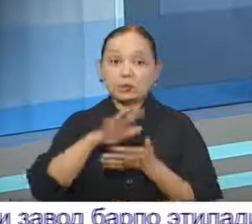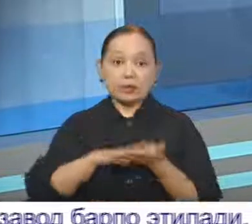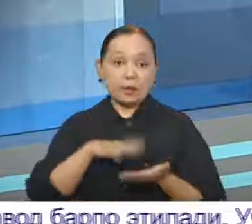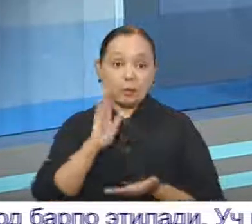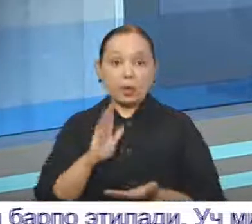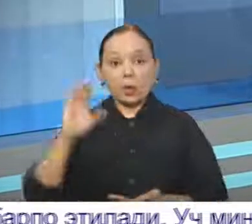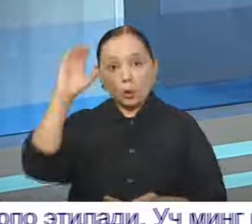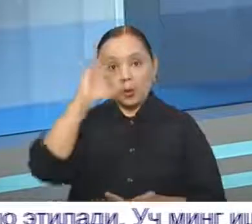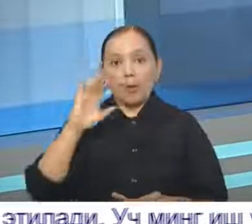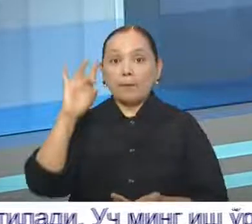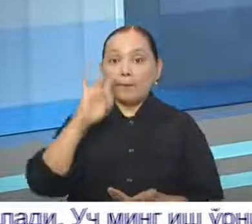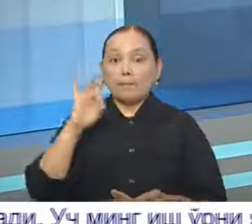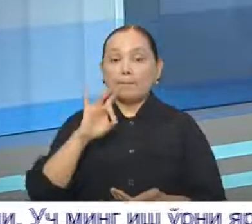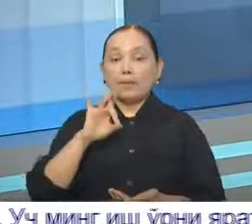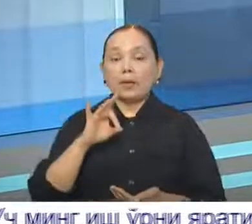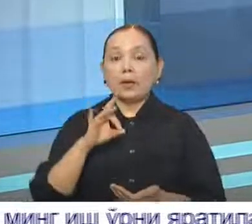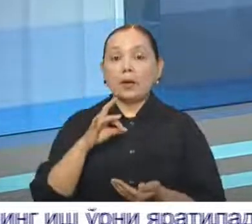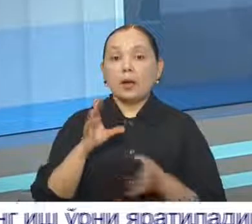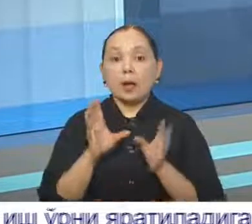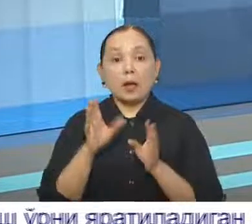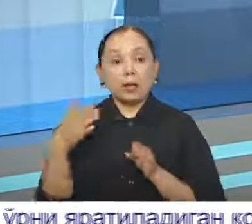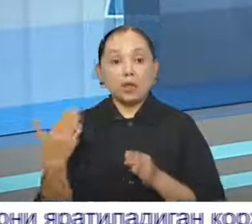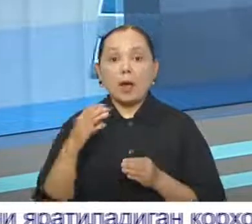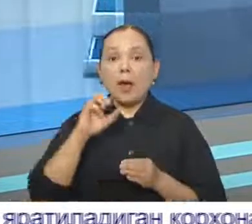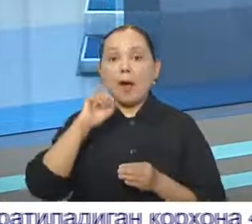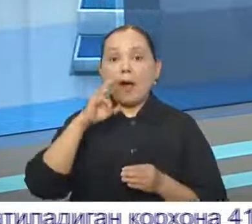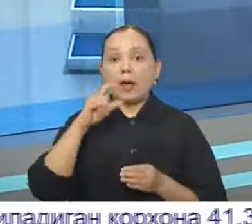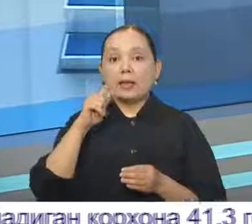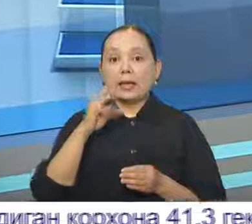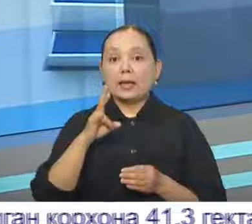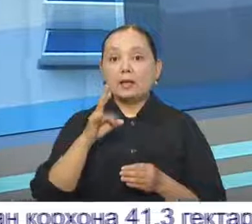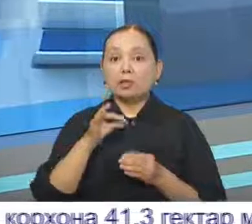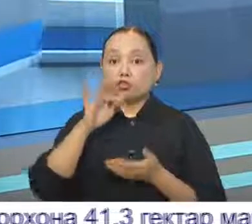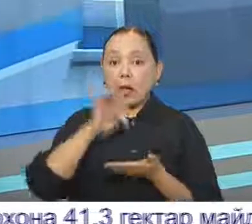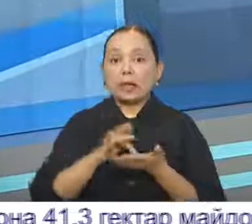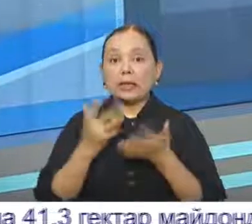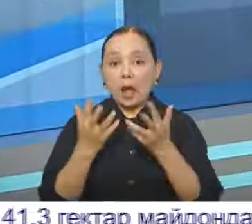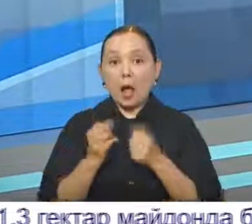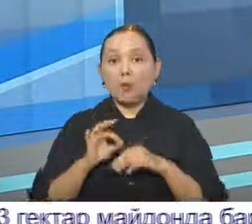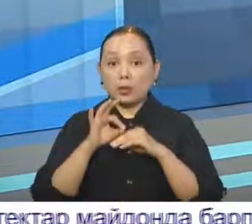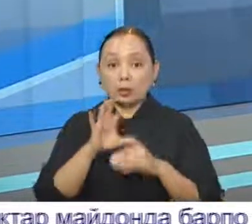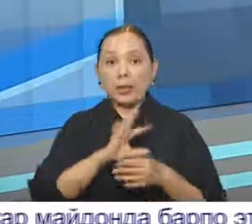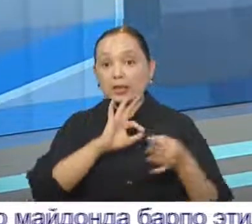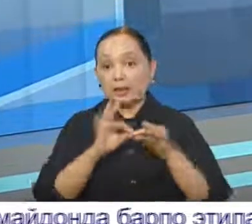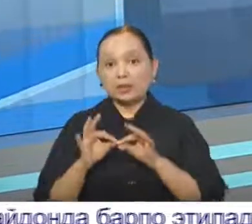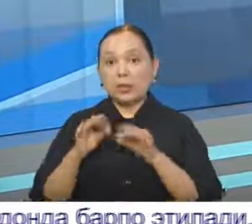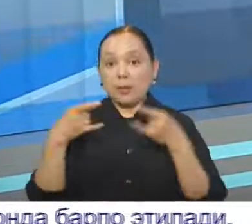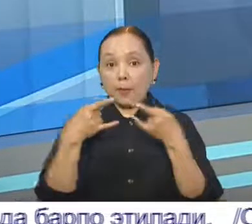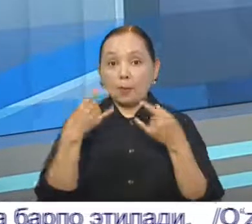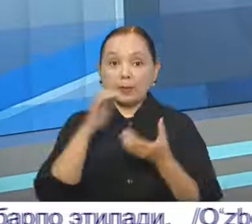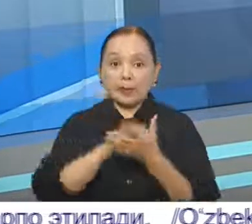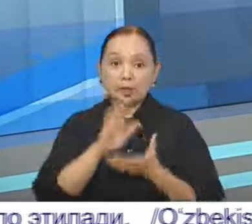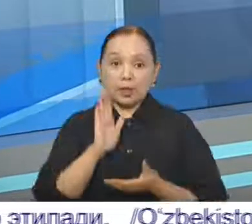Metada O'zbekiston Respublikasi harbiy sudi tomonidan Angren shahrida sayyor qabul o'tkazildi. Tafsilotlar bilan muhbirimiz lavhasida